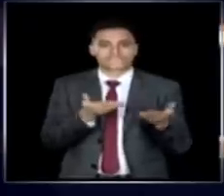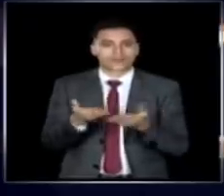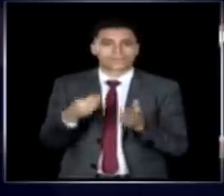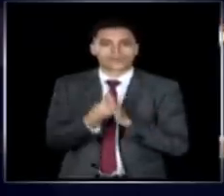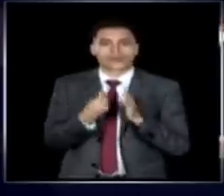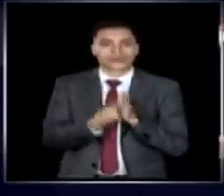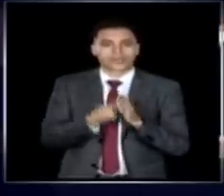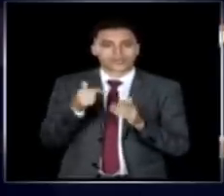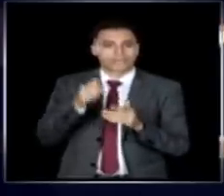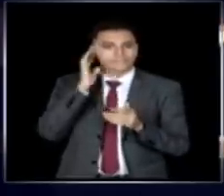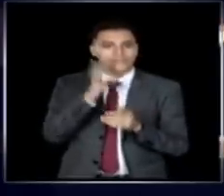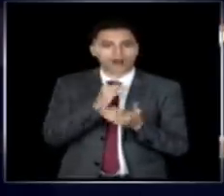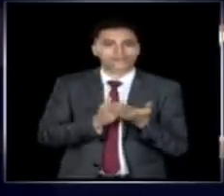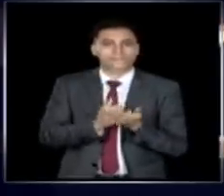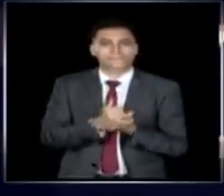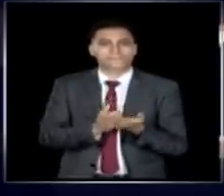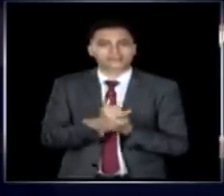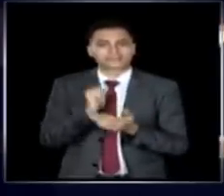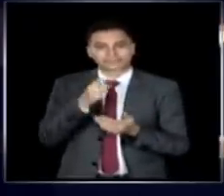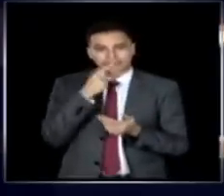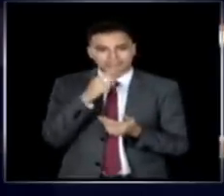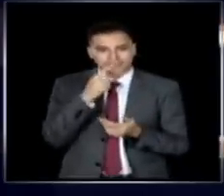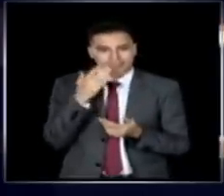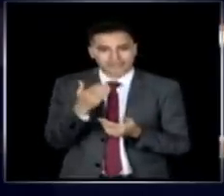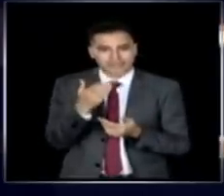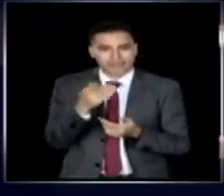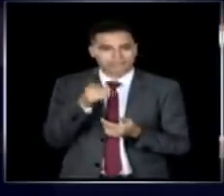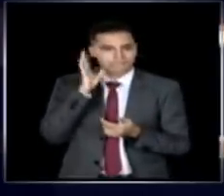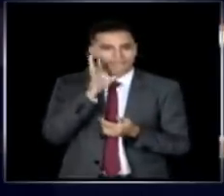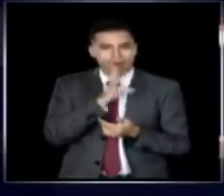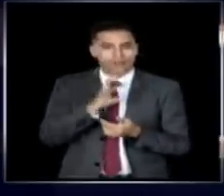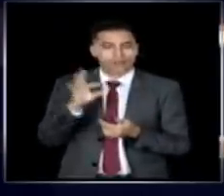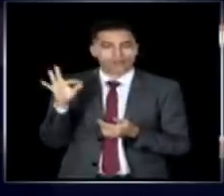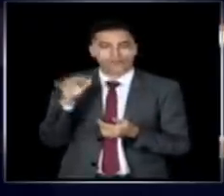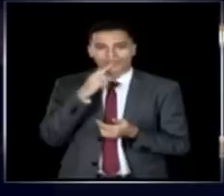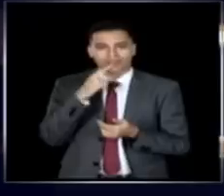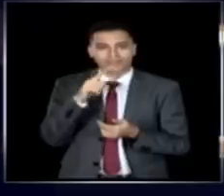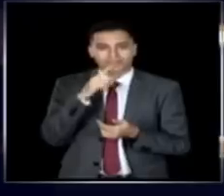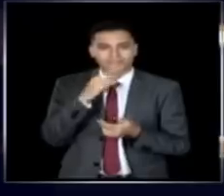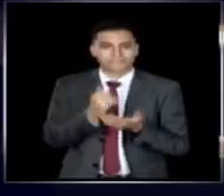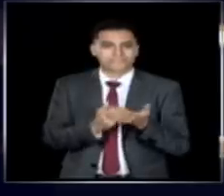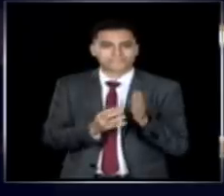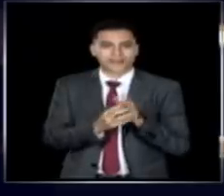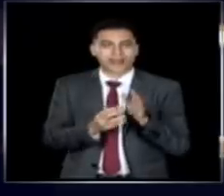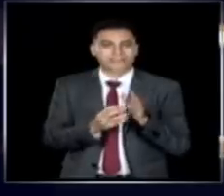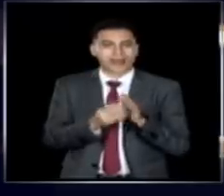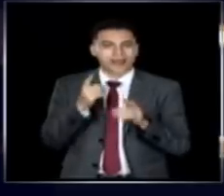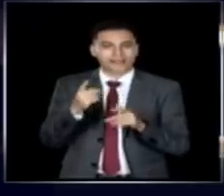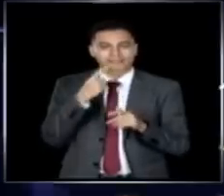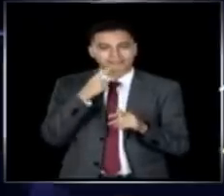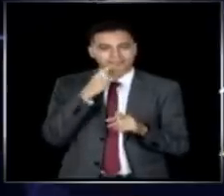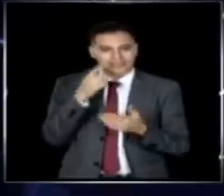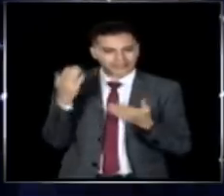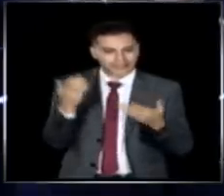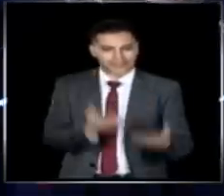منتخب من خريجي مدارس اسكندرية من عروس البحر الأبيض المتوسط. نرحب كلنا بجامعة